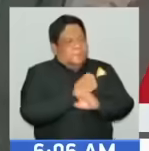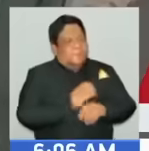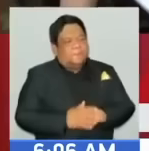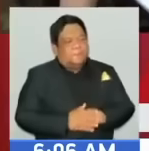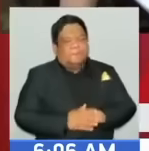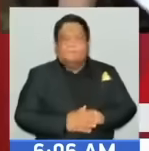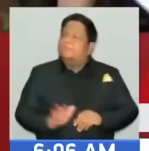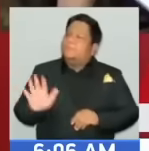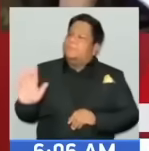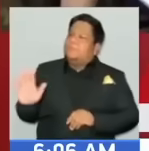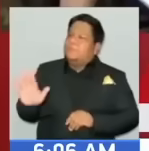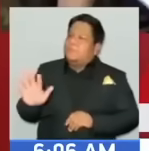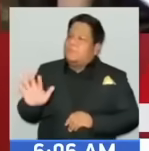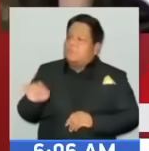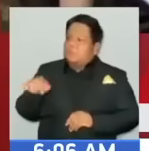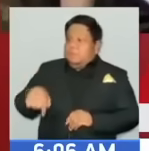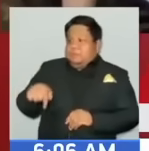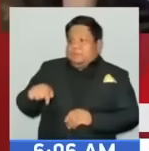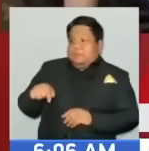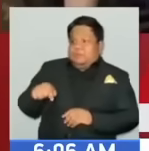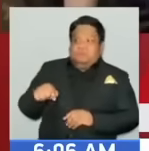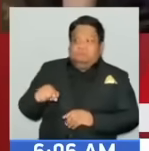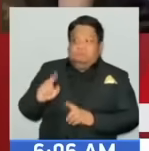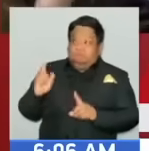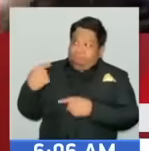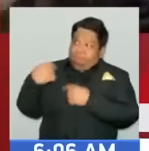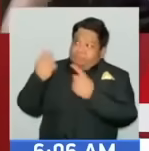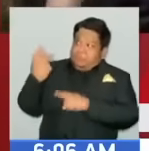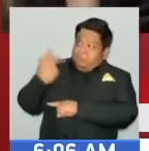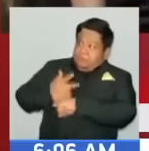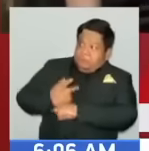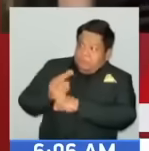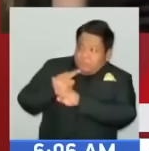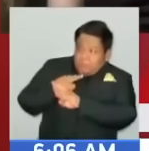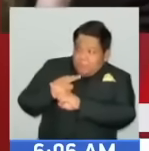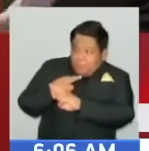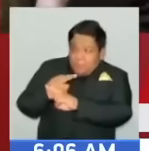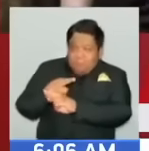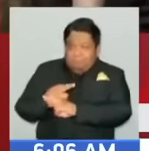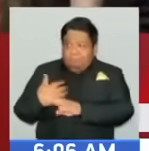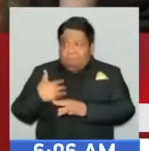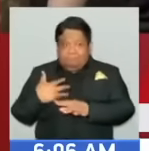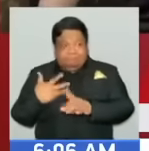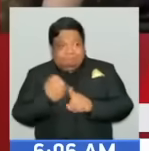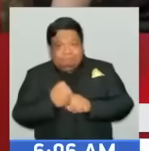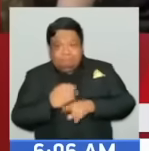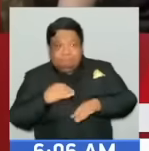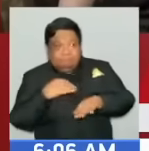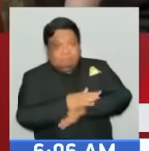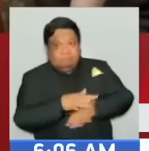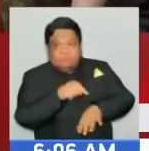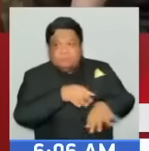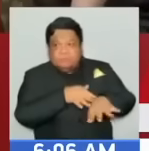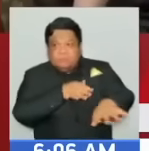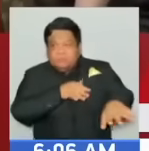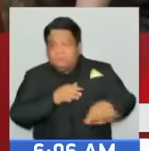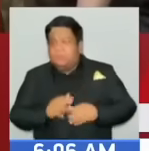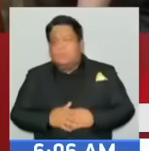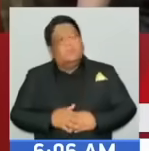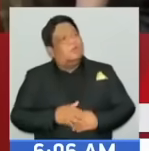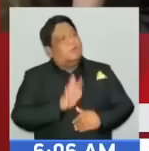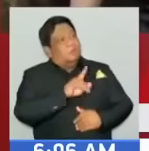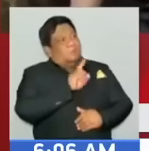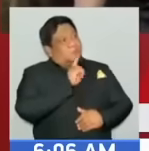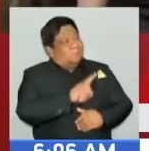ginawang repairs sa traffic natin over the weekend? Over the weekend, nagtaka nga tayo, napakaluwang, no? Maliban lang nung gabi